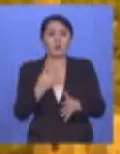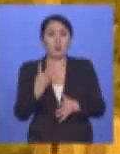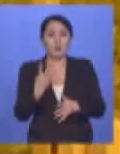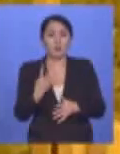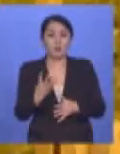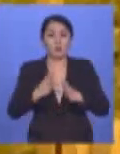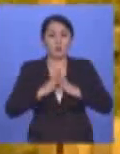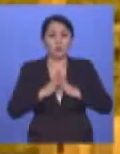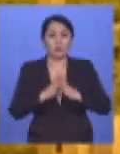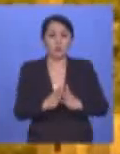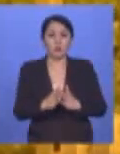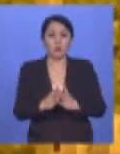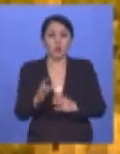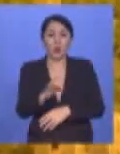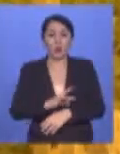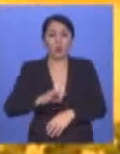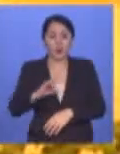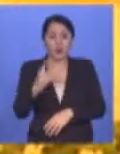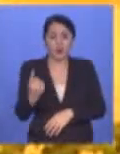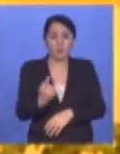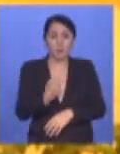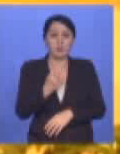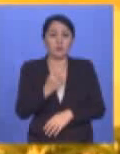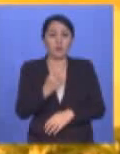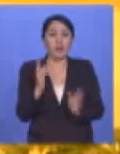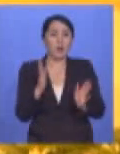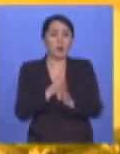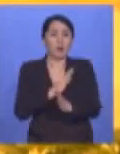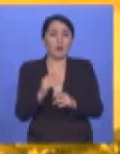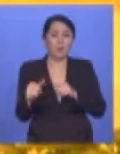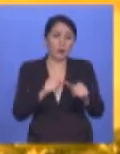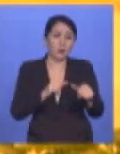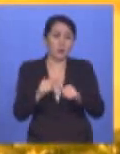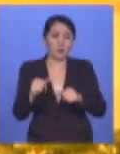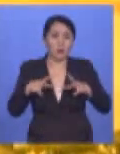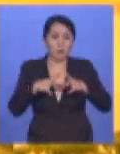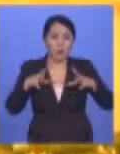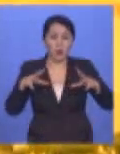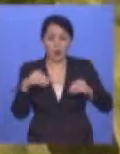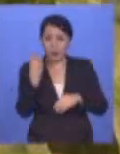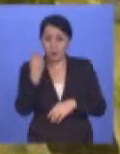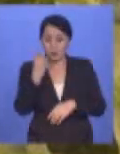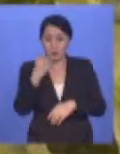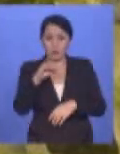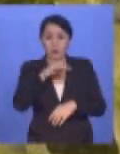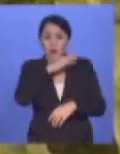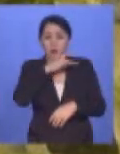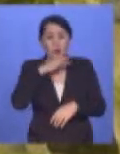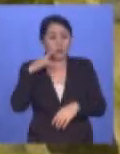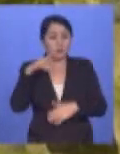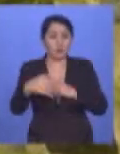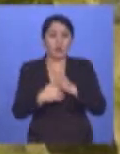буын жылыжайы әзірге өңірде жалғыз. Мұнда климат автоматты түрде басқарылып, ал көкөністен сапалы мол өнім алу үшін